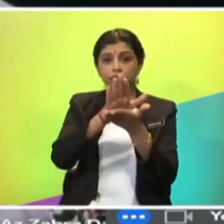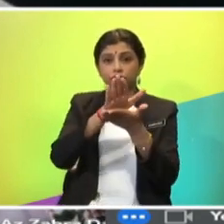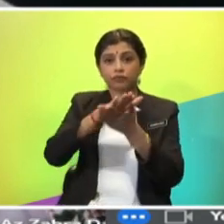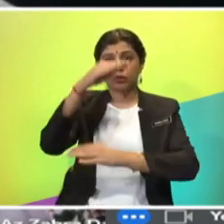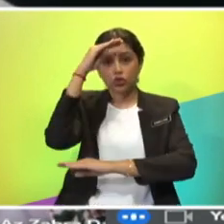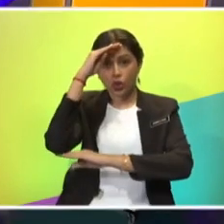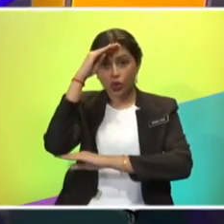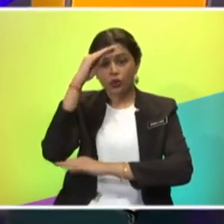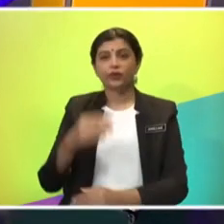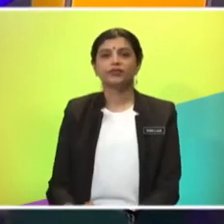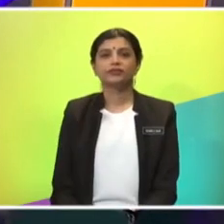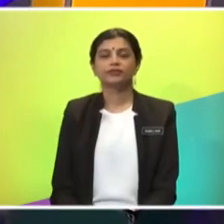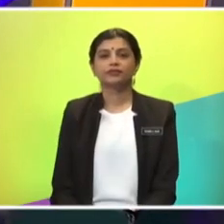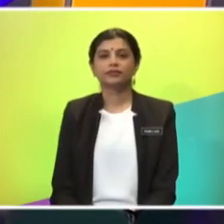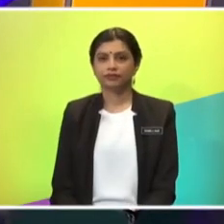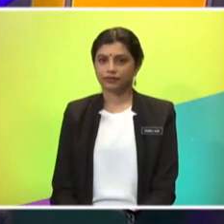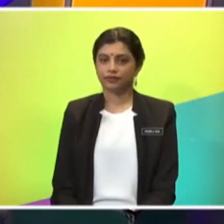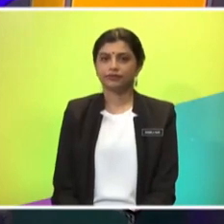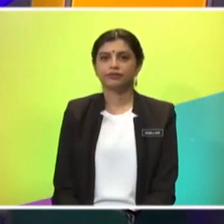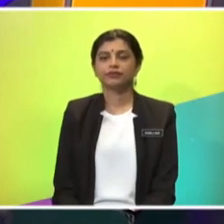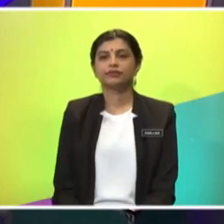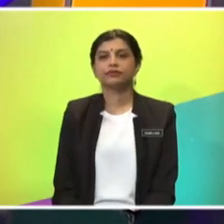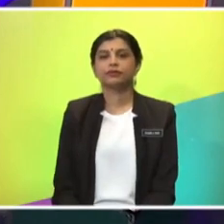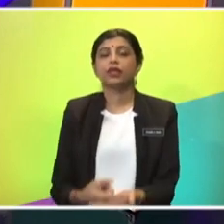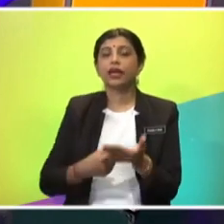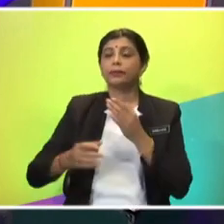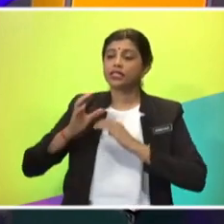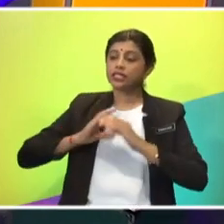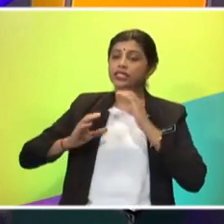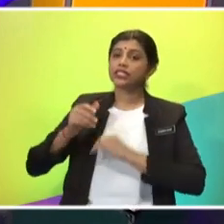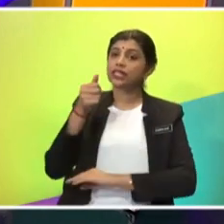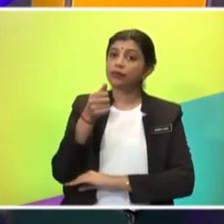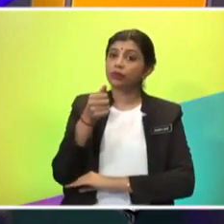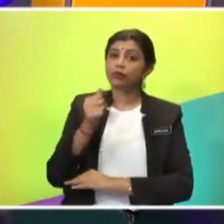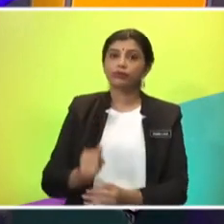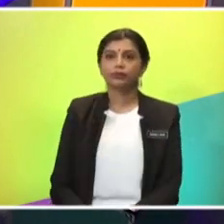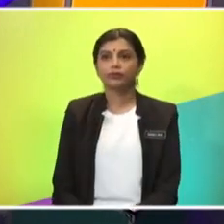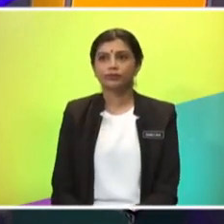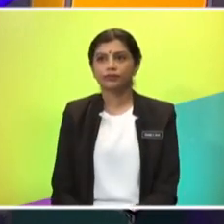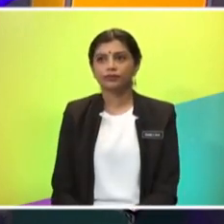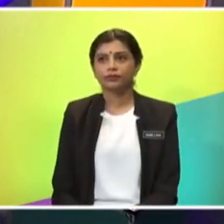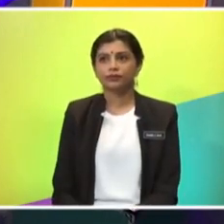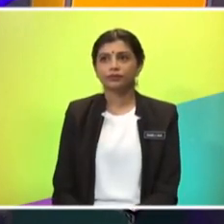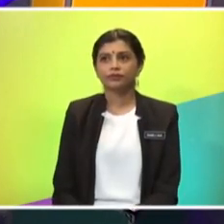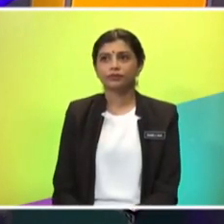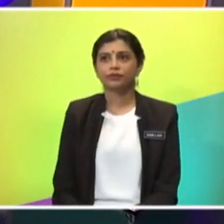Johor. Baik, Yo Louis, apa nak tanyalah. Apa cita-cita adik Yo Louis?